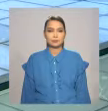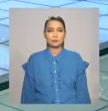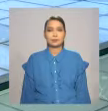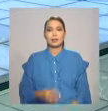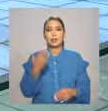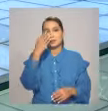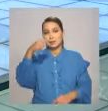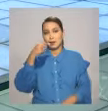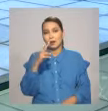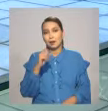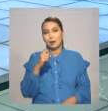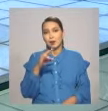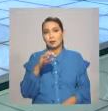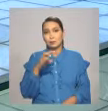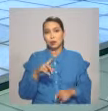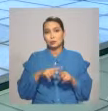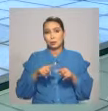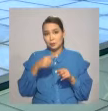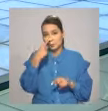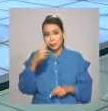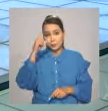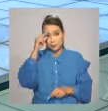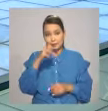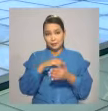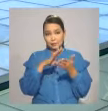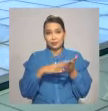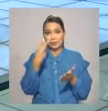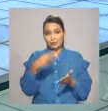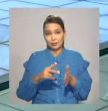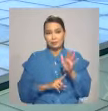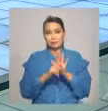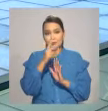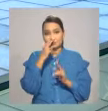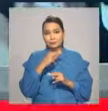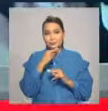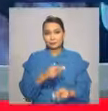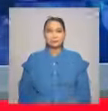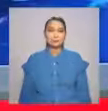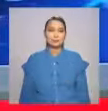Премьера сериала «Кахарман» состоится уже в предстоящий понедельник в 19:20.